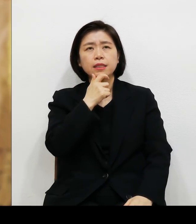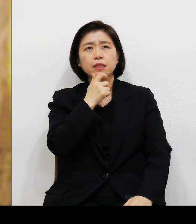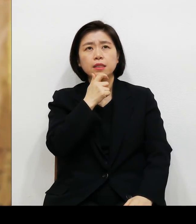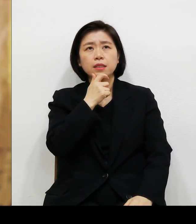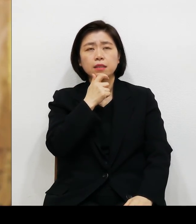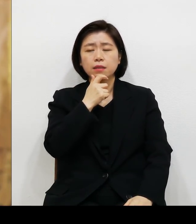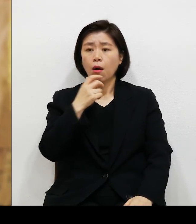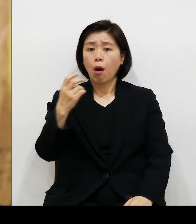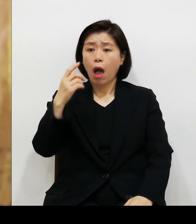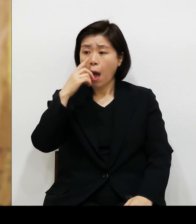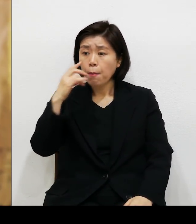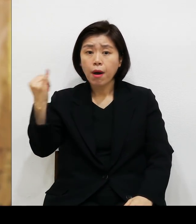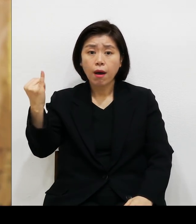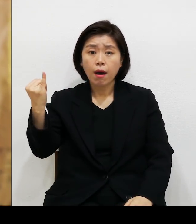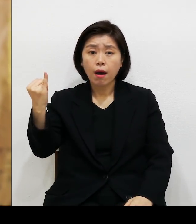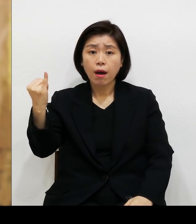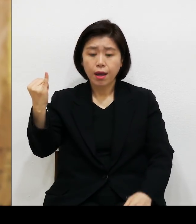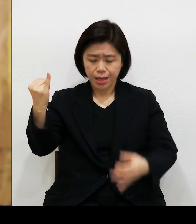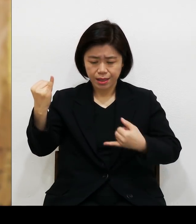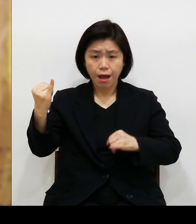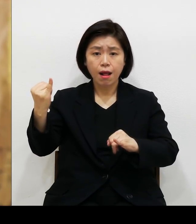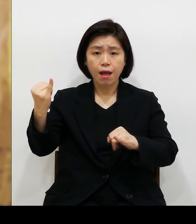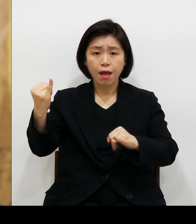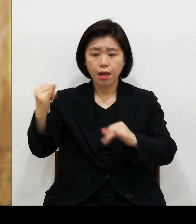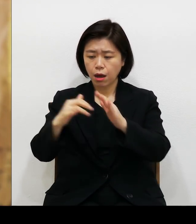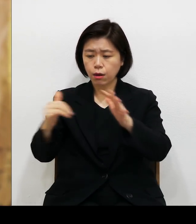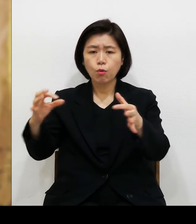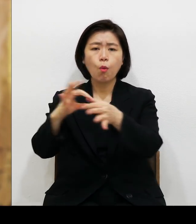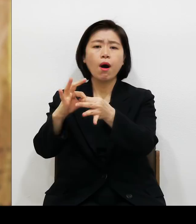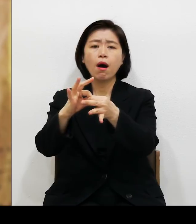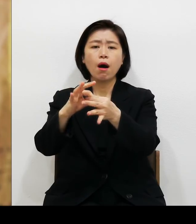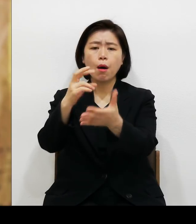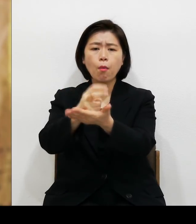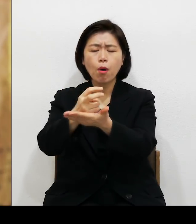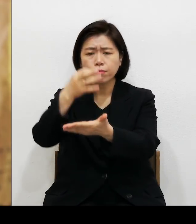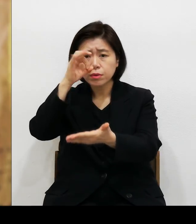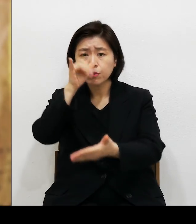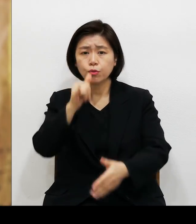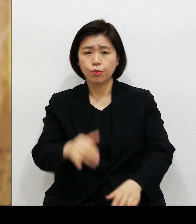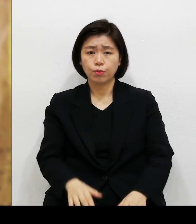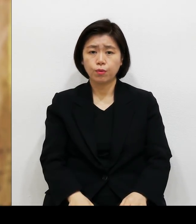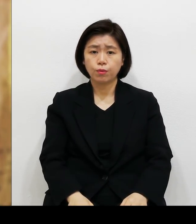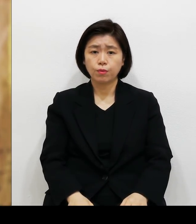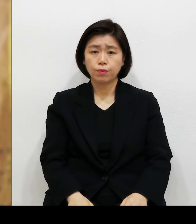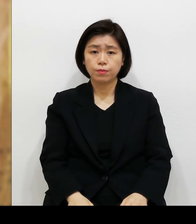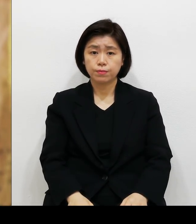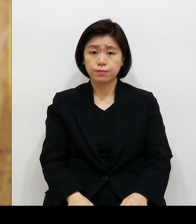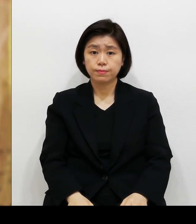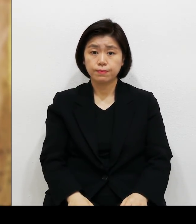엄마는 애기랑 엄마가 아, 그렇죠. 친권 관계, 가족 관계가 형성돼 있잖아. 아, 그러네요.